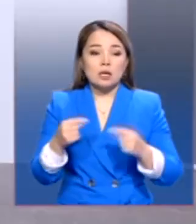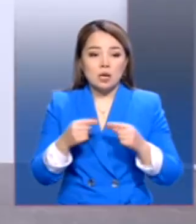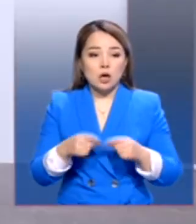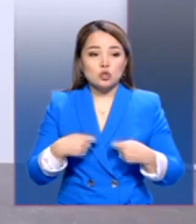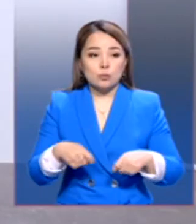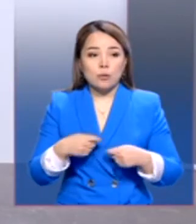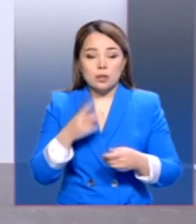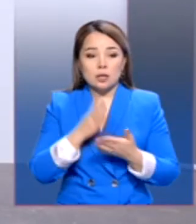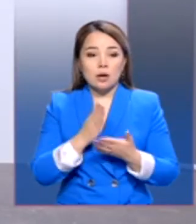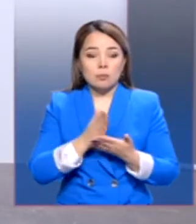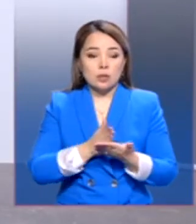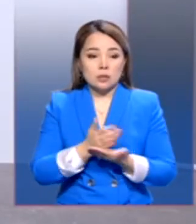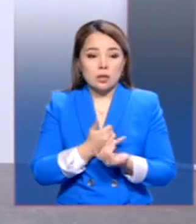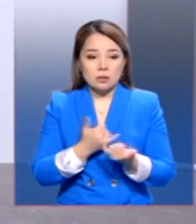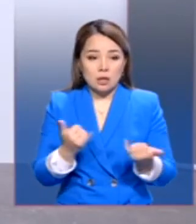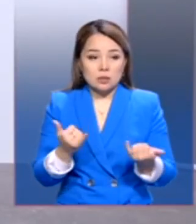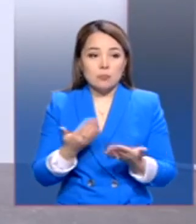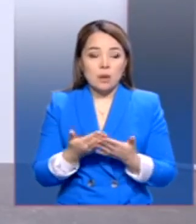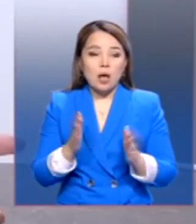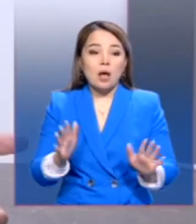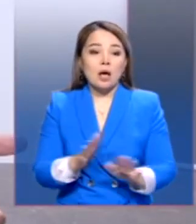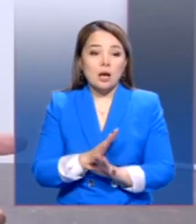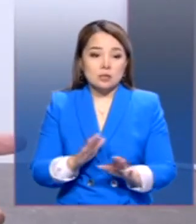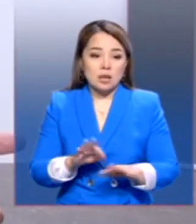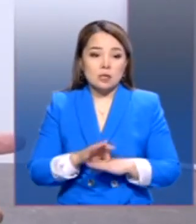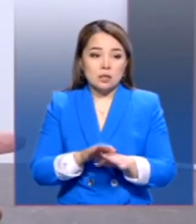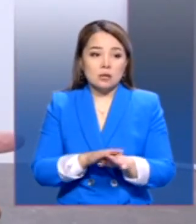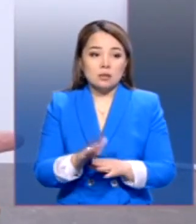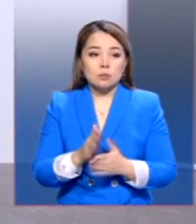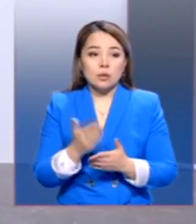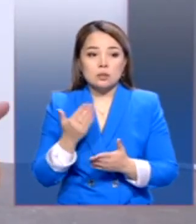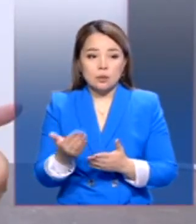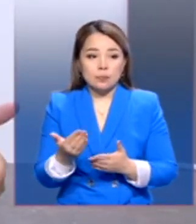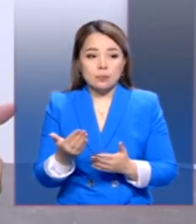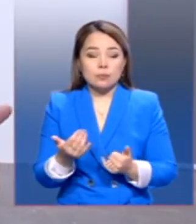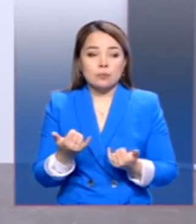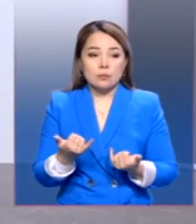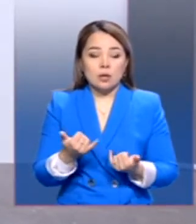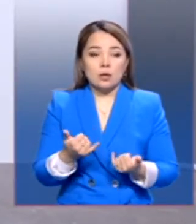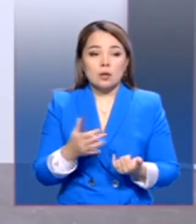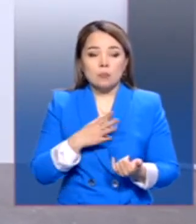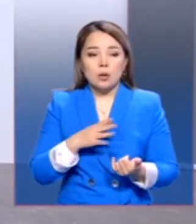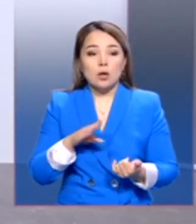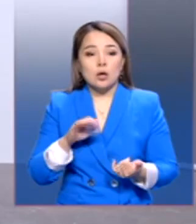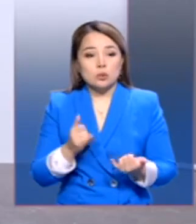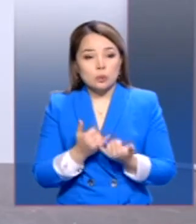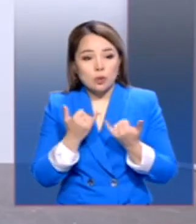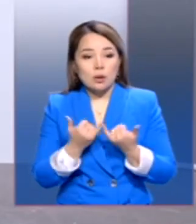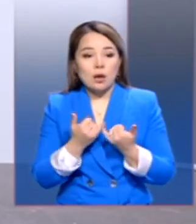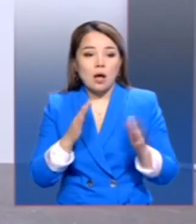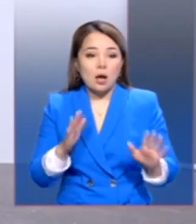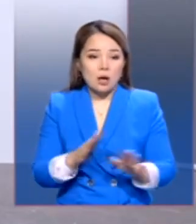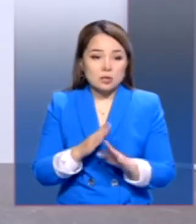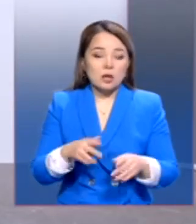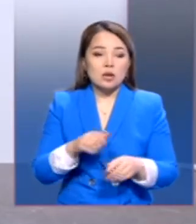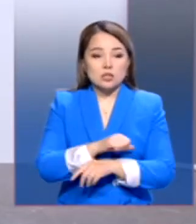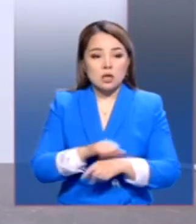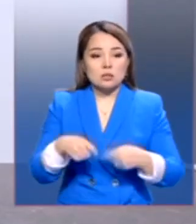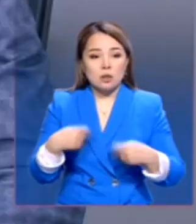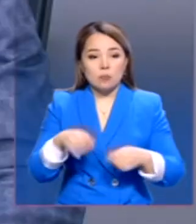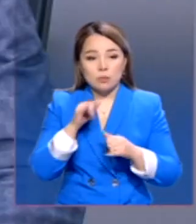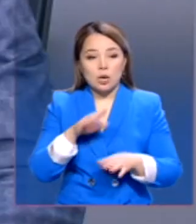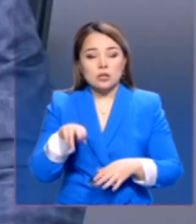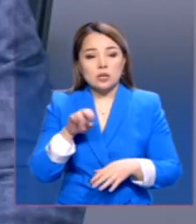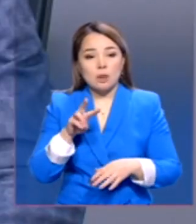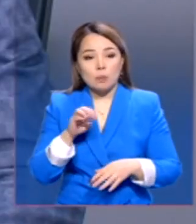жасау. Мысал ретінде кімнің әндерді айтуға болады да. Яғни той әндері сыртқы нарыққа шығу емес, біздің